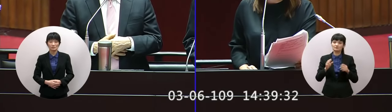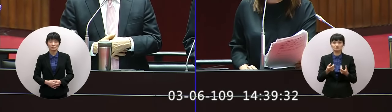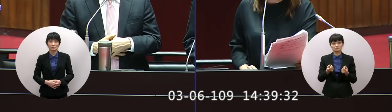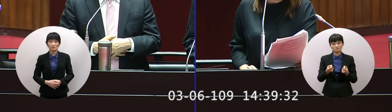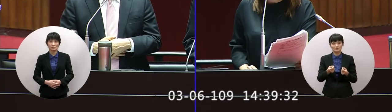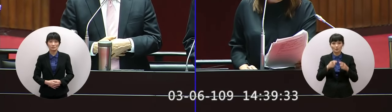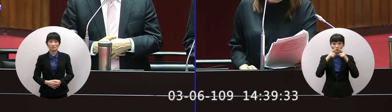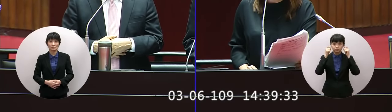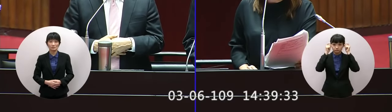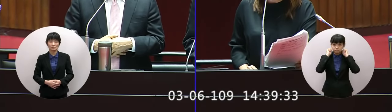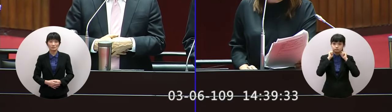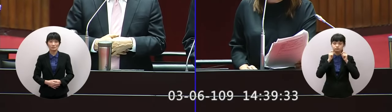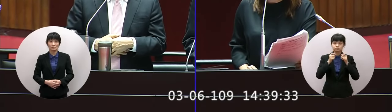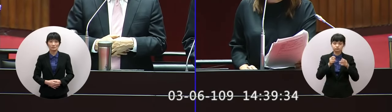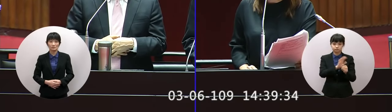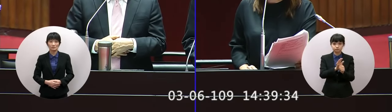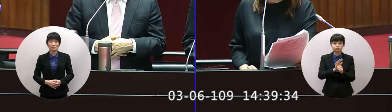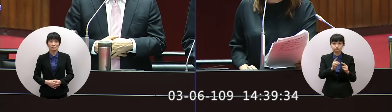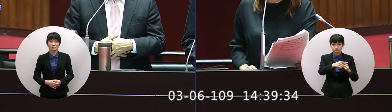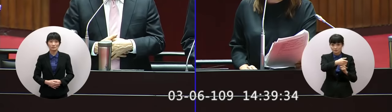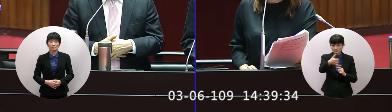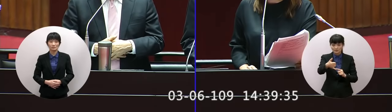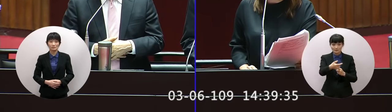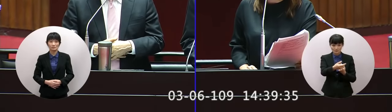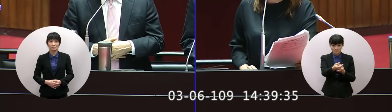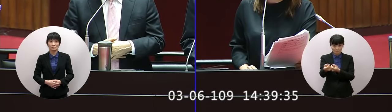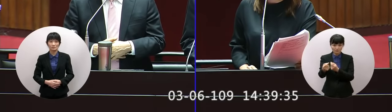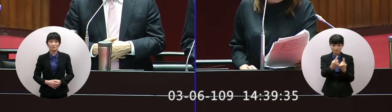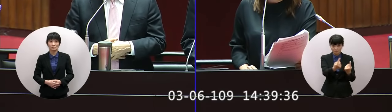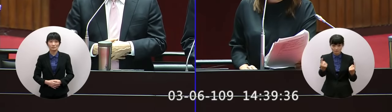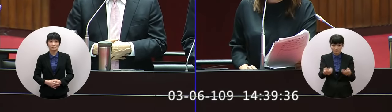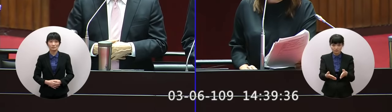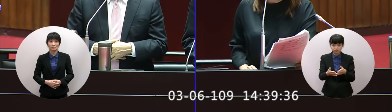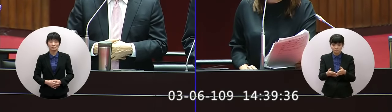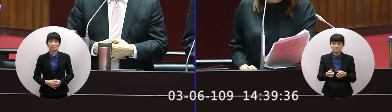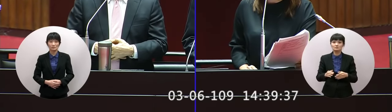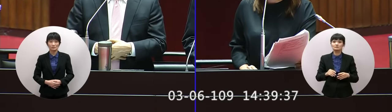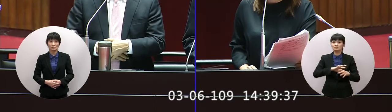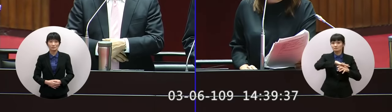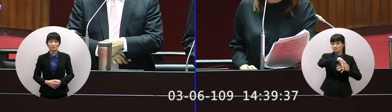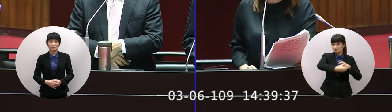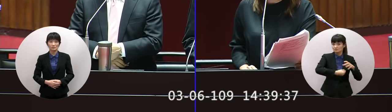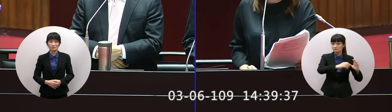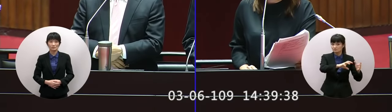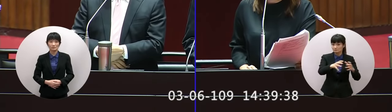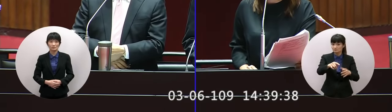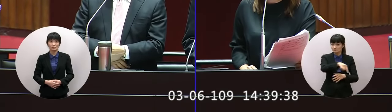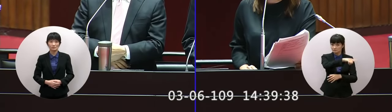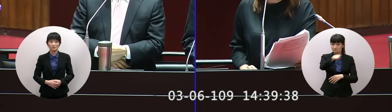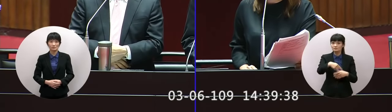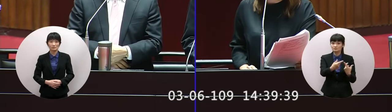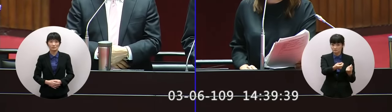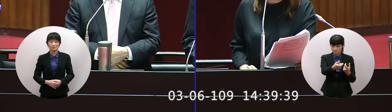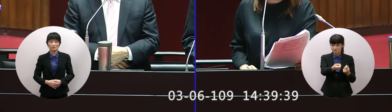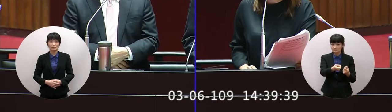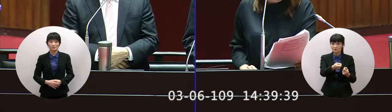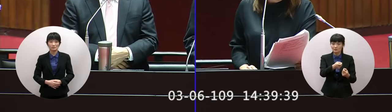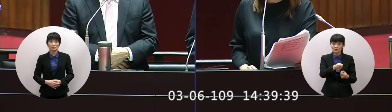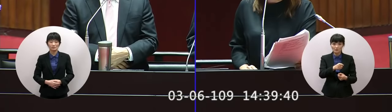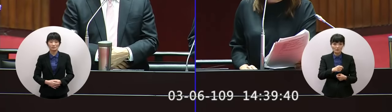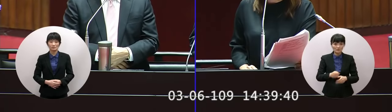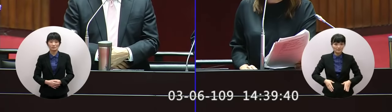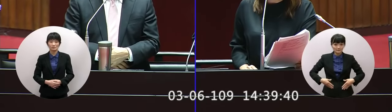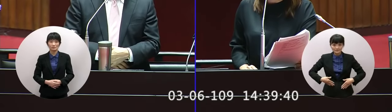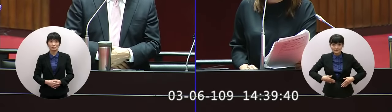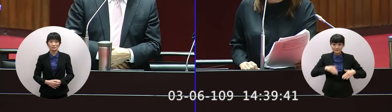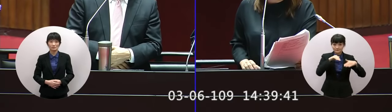的重要物资。各国在因应这一次新冠肺炎疫情，都在加强储备这些防疫的战略物资，